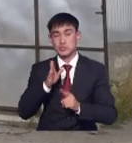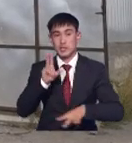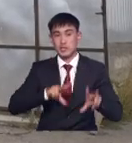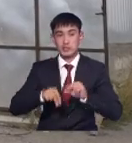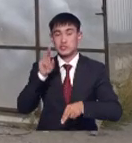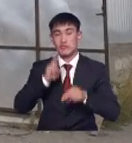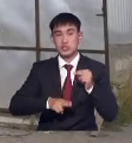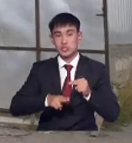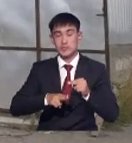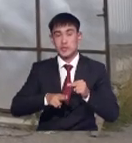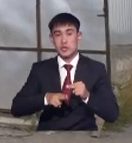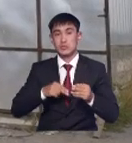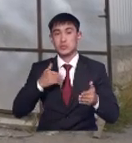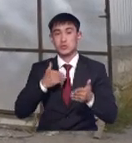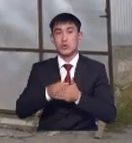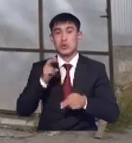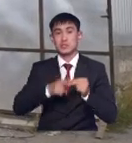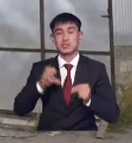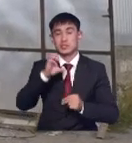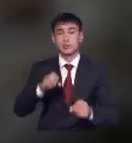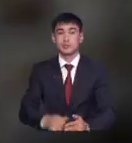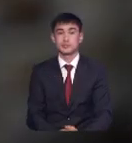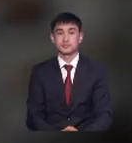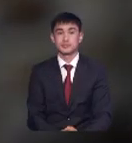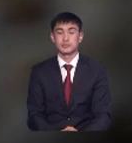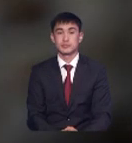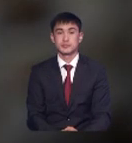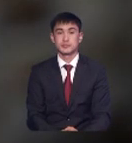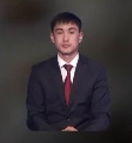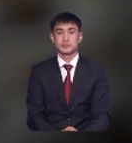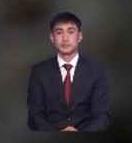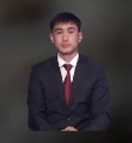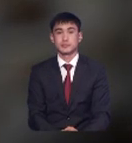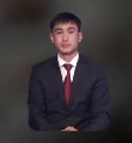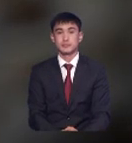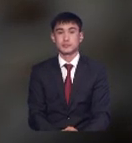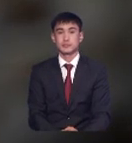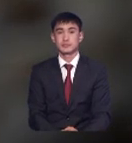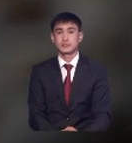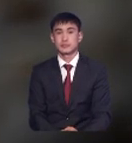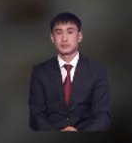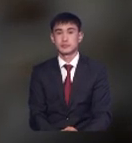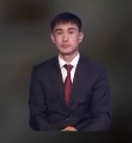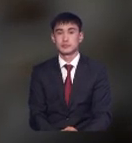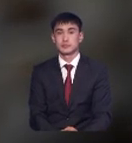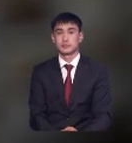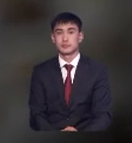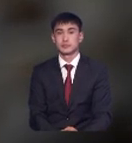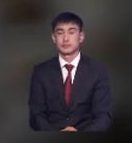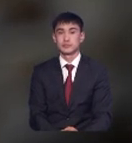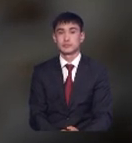надеются завершить уборочную кампанию до конца сентября. Айгерим Купаева, Габит Кабдрахманов, телерадиокомпания ЖТСУ.